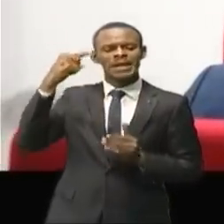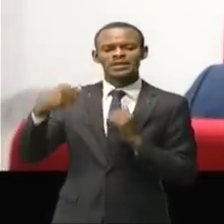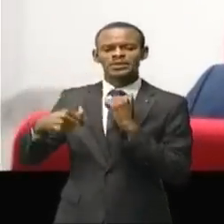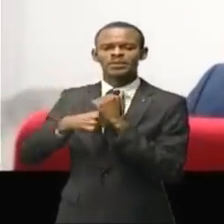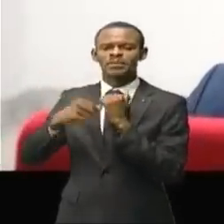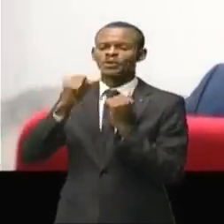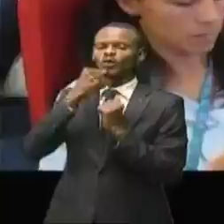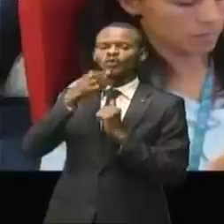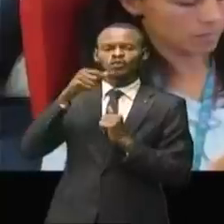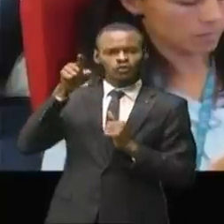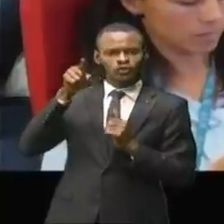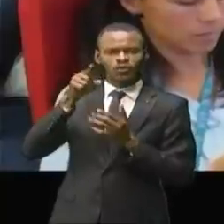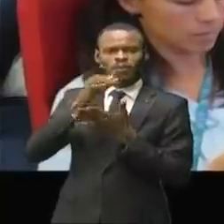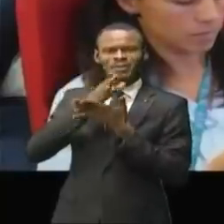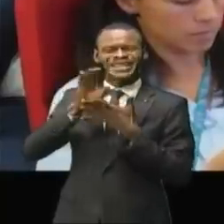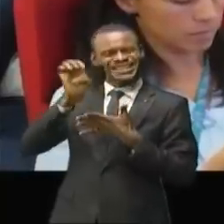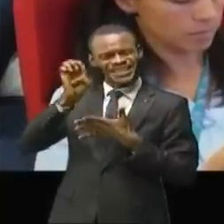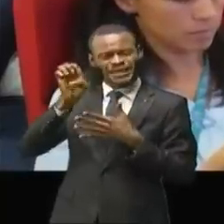et